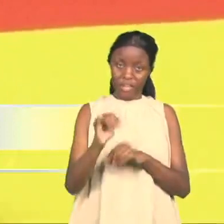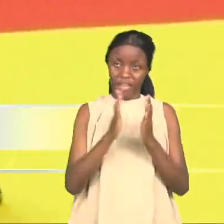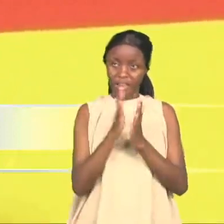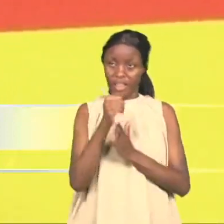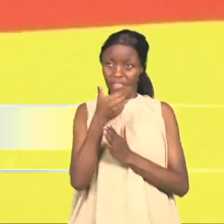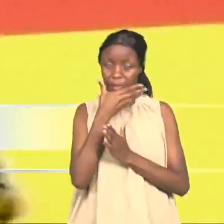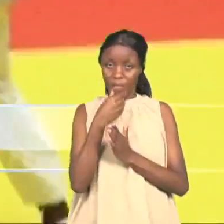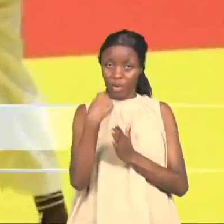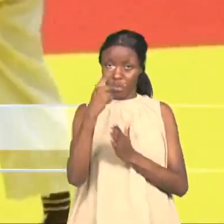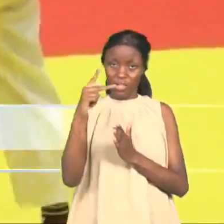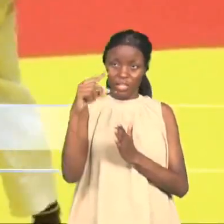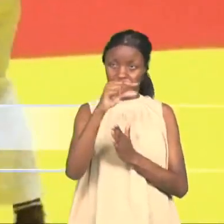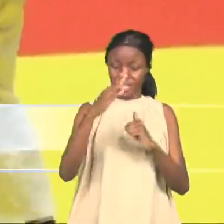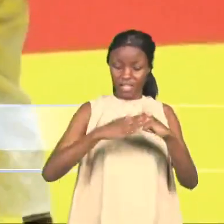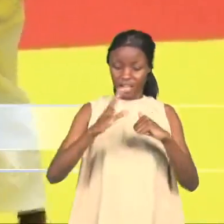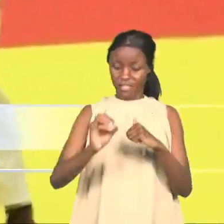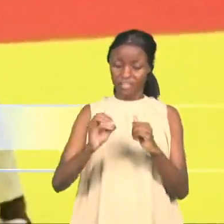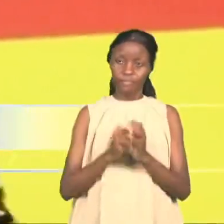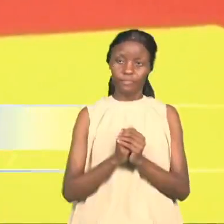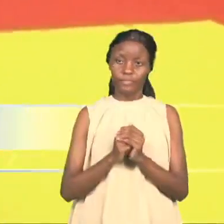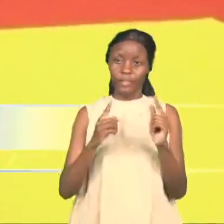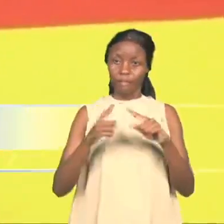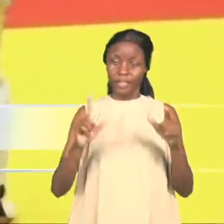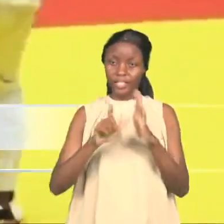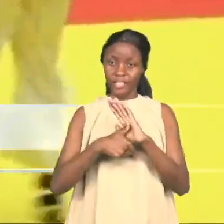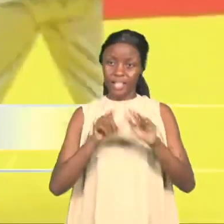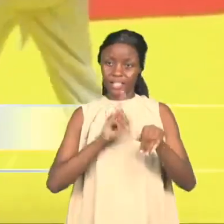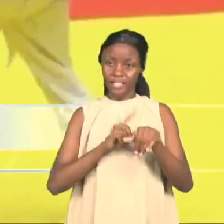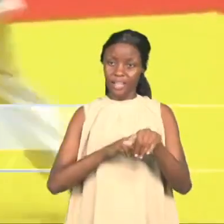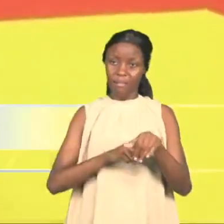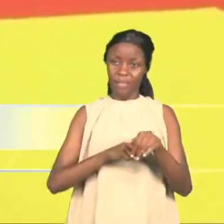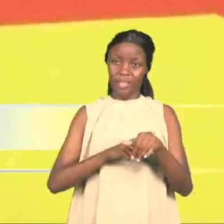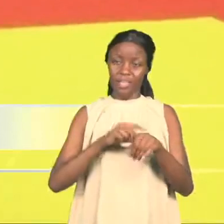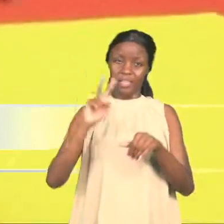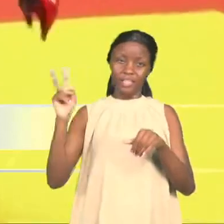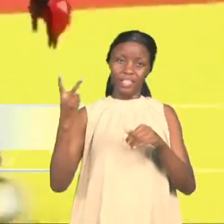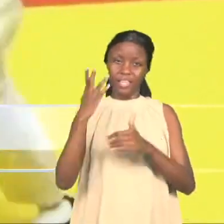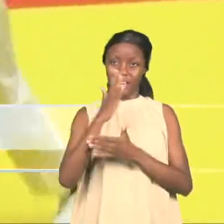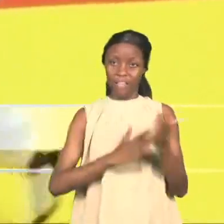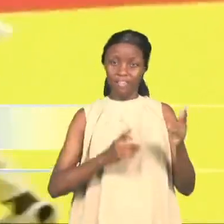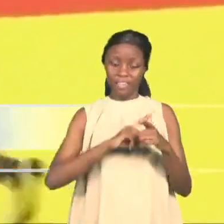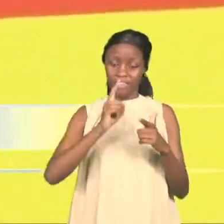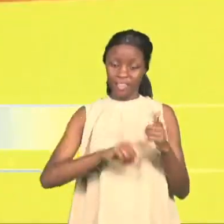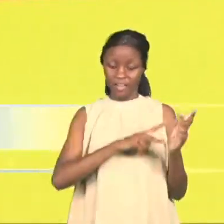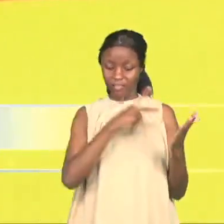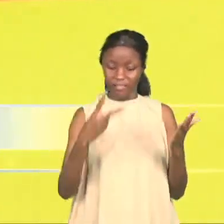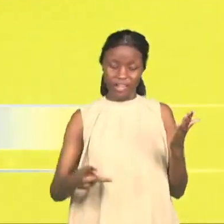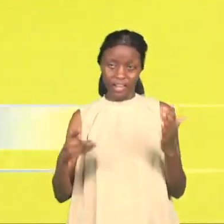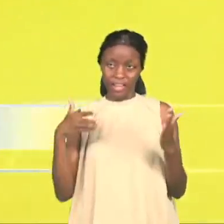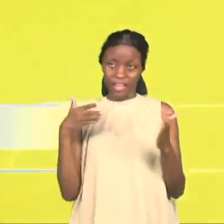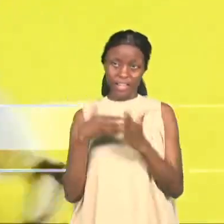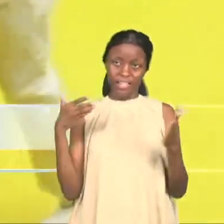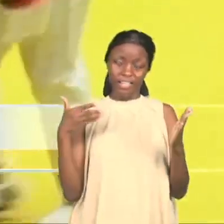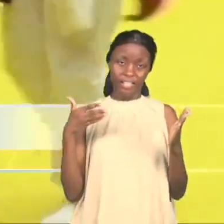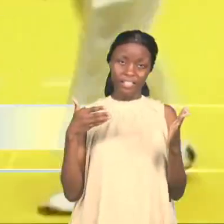na kilogramu 90. Lakini alipoingia nusu finali akapoteza dhidi ya jamaa ambaye ndio